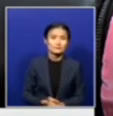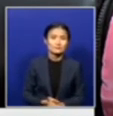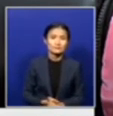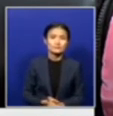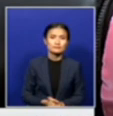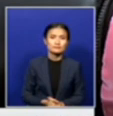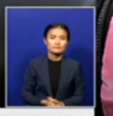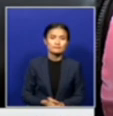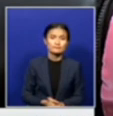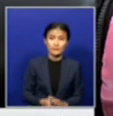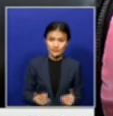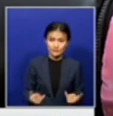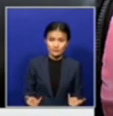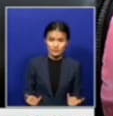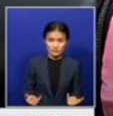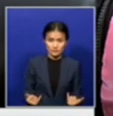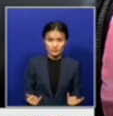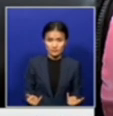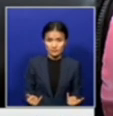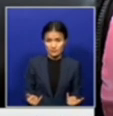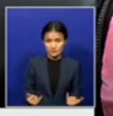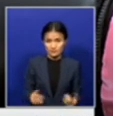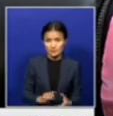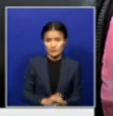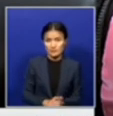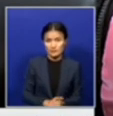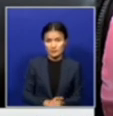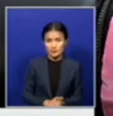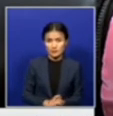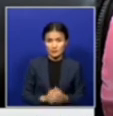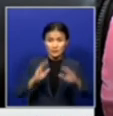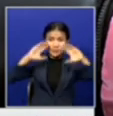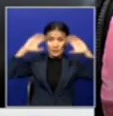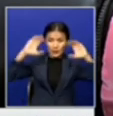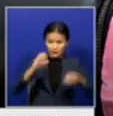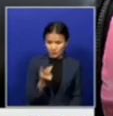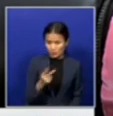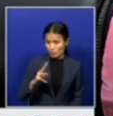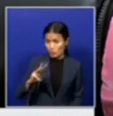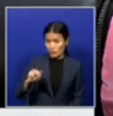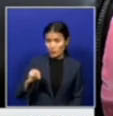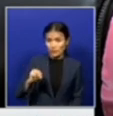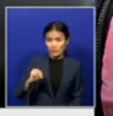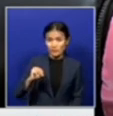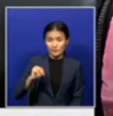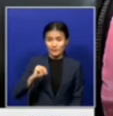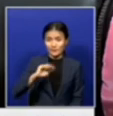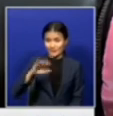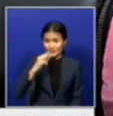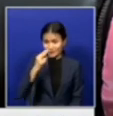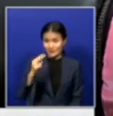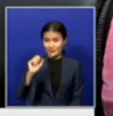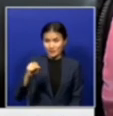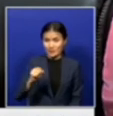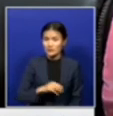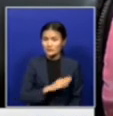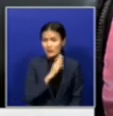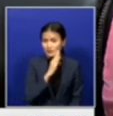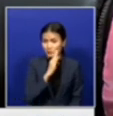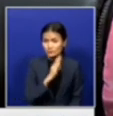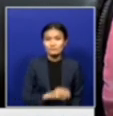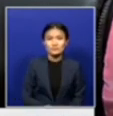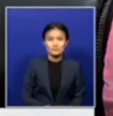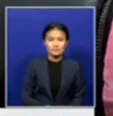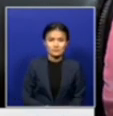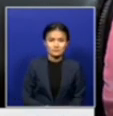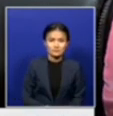ผมเห็นว่าวันนี้ครับรัฐบาลและคณะรัฐมนตรีหลายคนนะครับถ้าท่านเพิ่มความขยันนะ